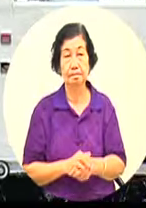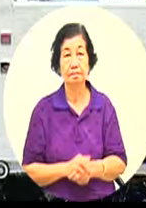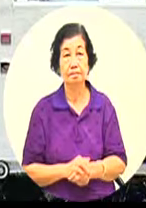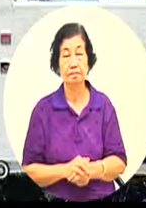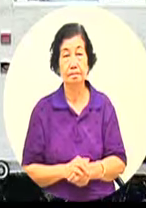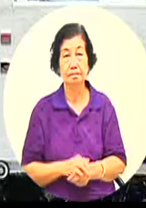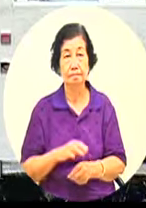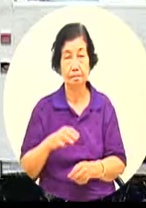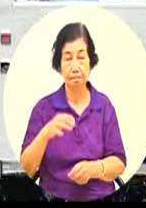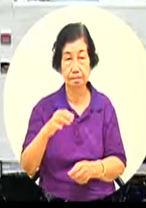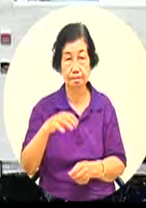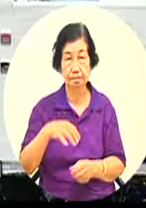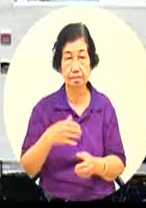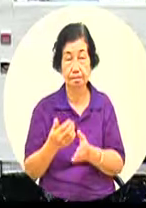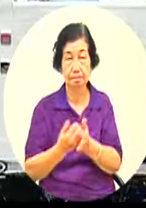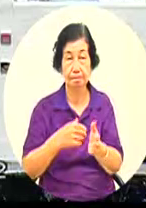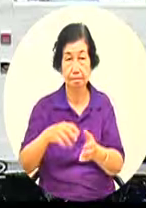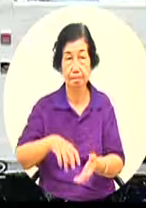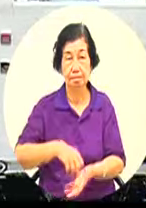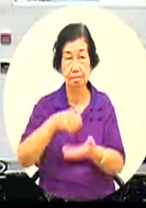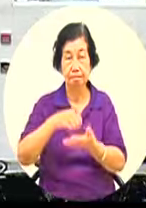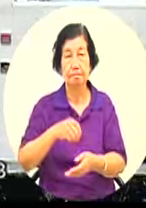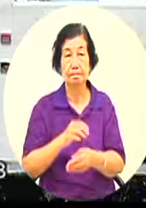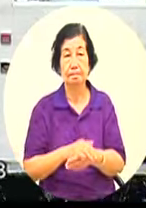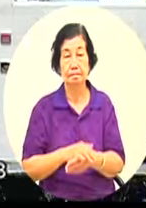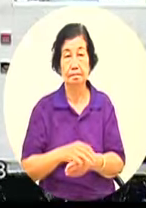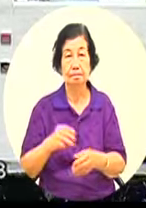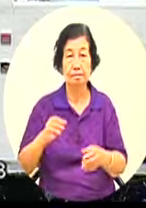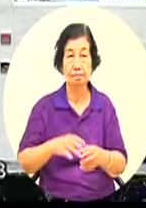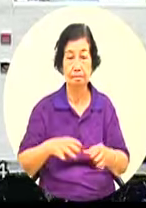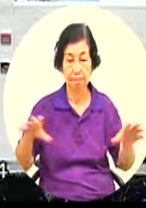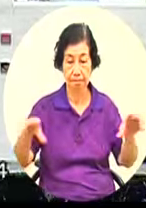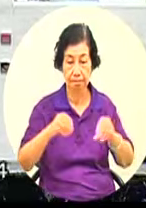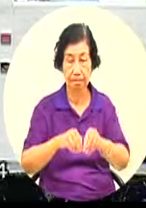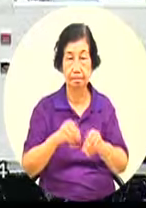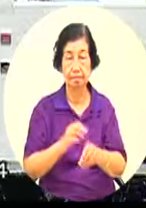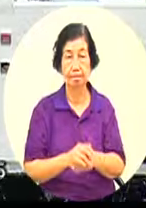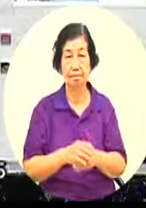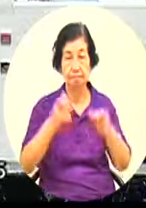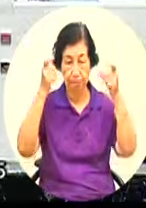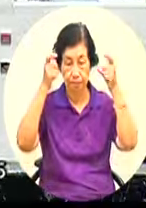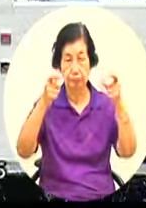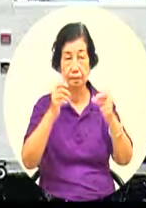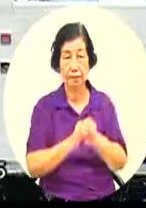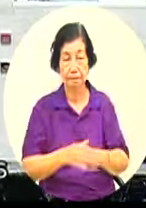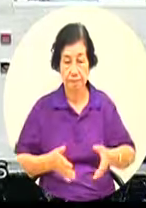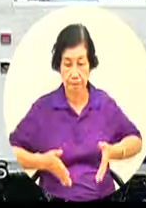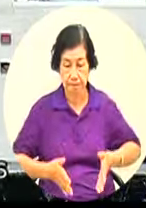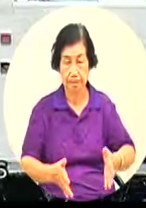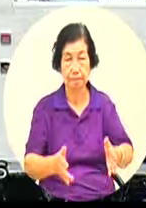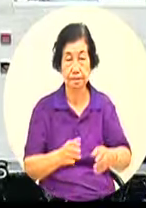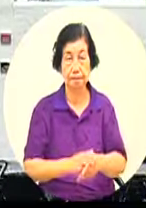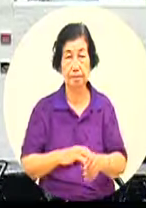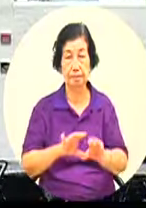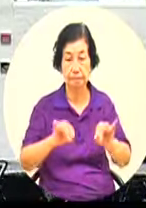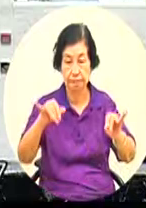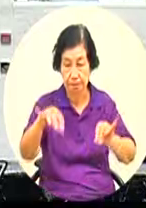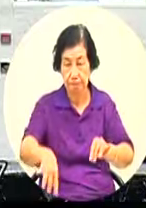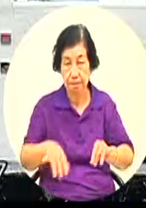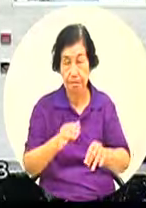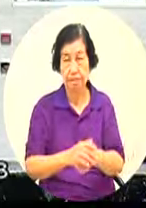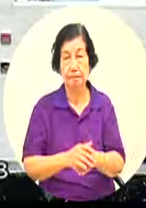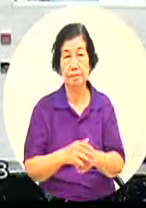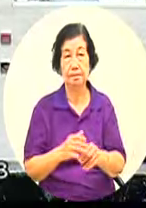处长所说的，能希望再多结合我们地高雄在地的一些特色来举办这个路